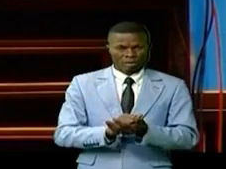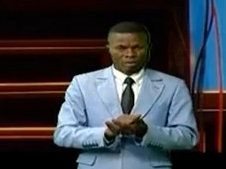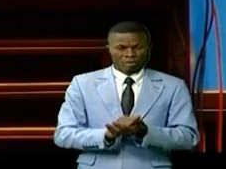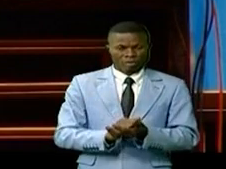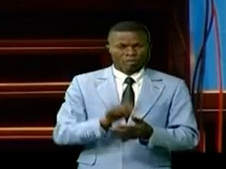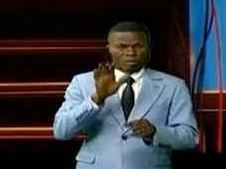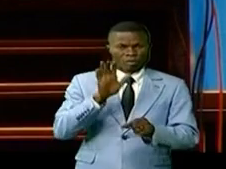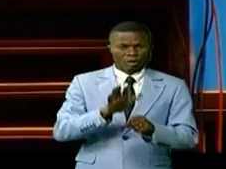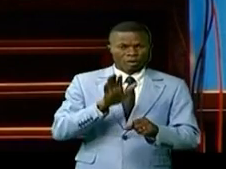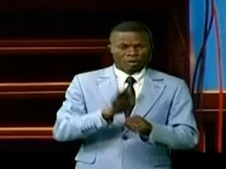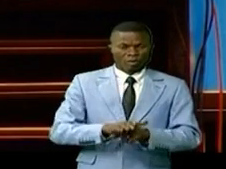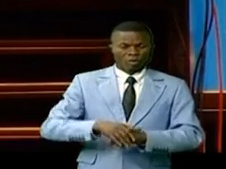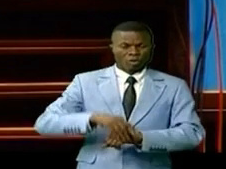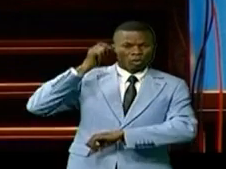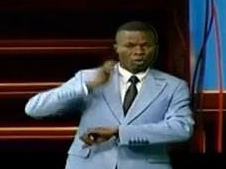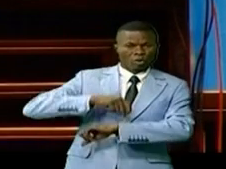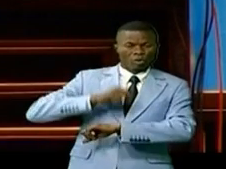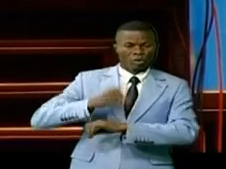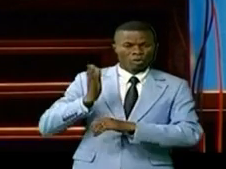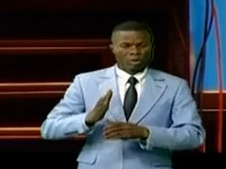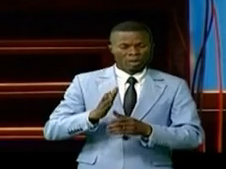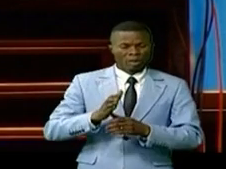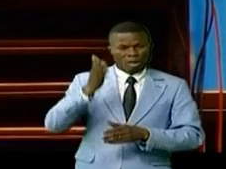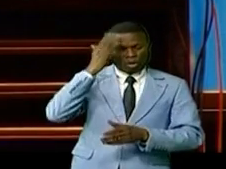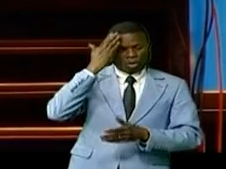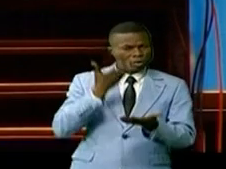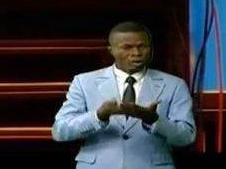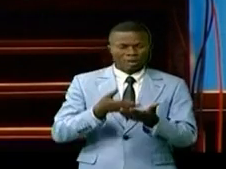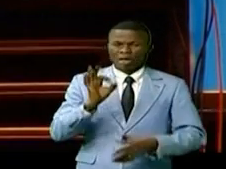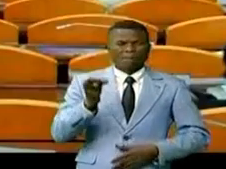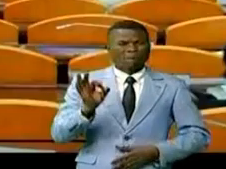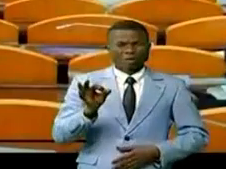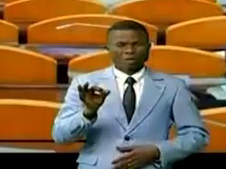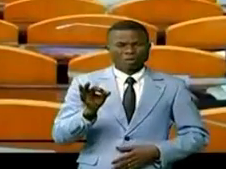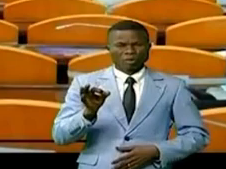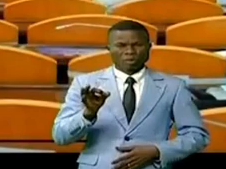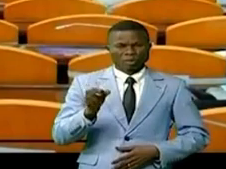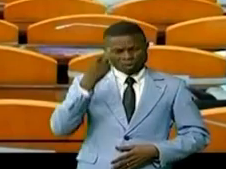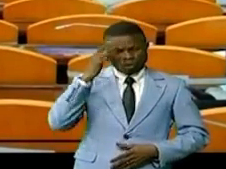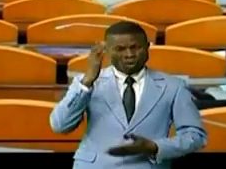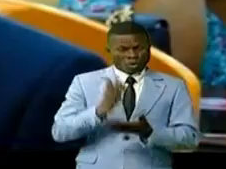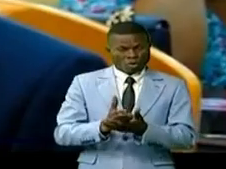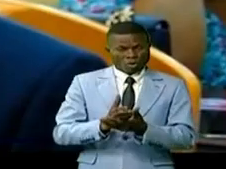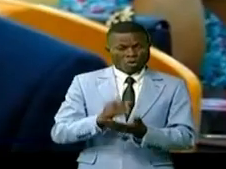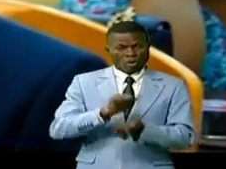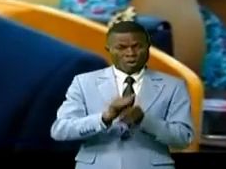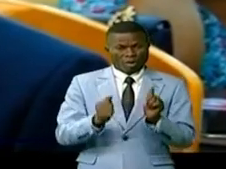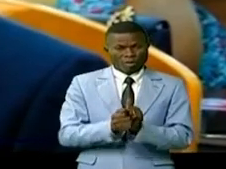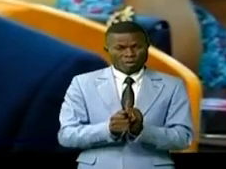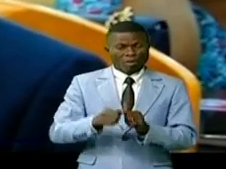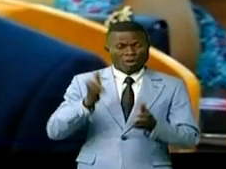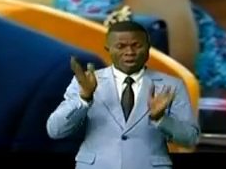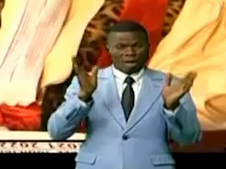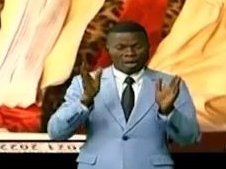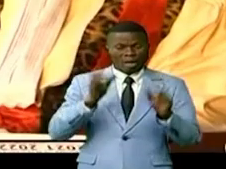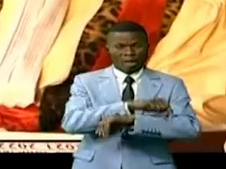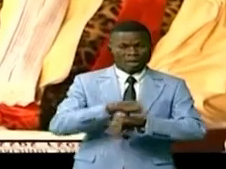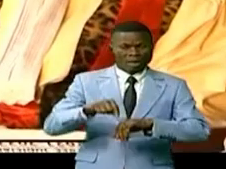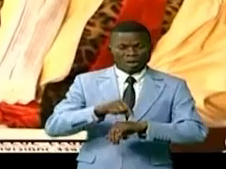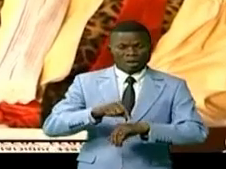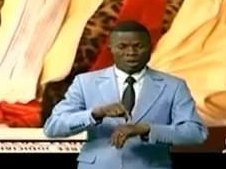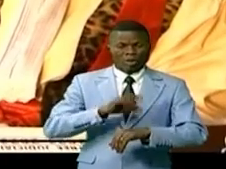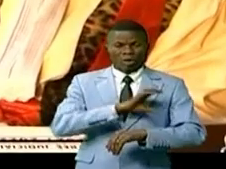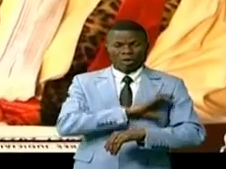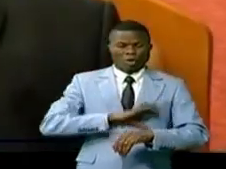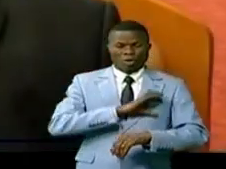plupart de nos juristes ne maîtrisent pas encore cette matière. Pour mettre fin à cette pratique constatée dans le comportement de certains hauts